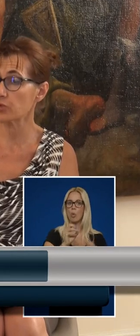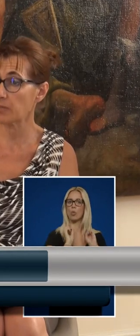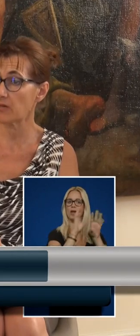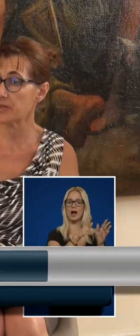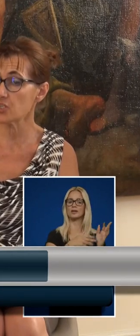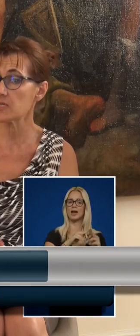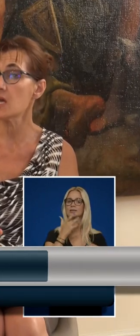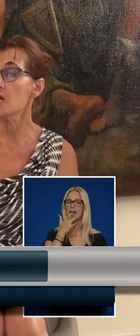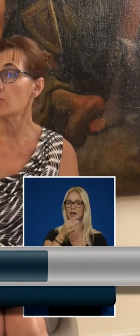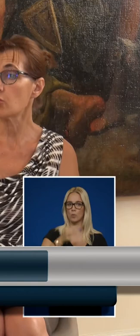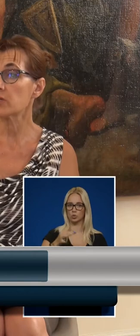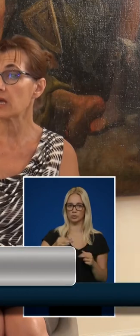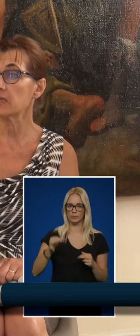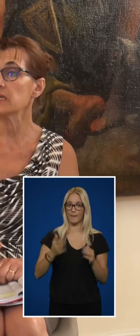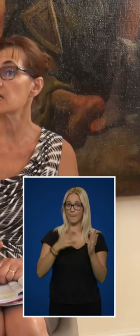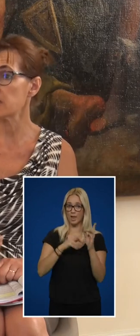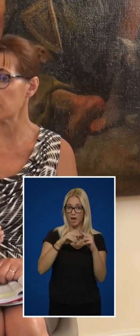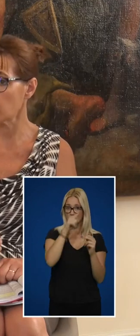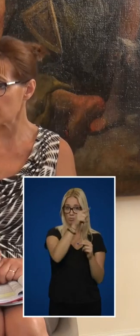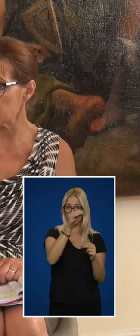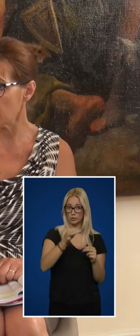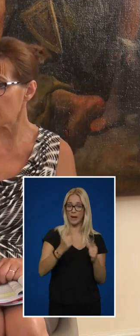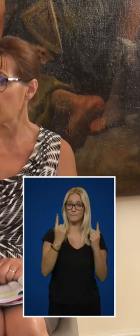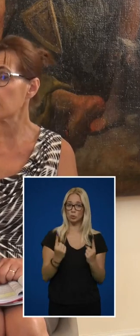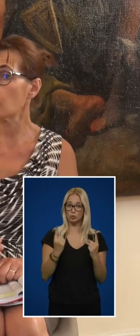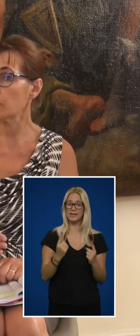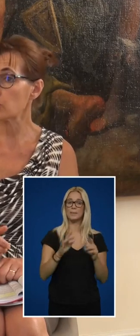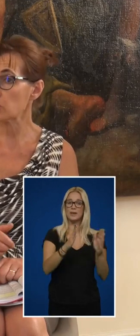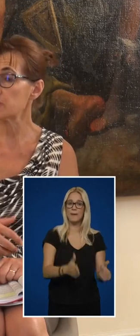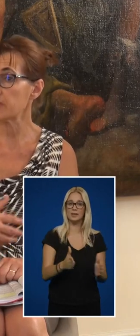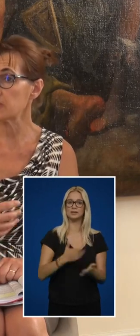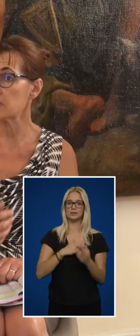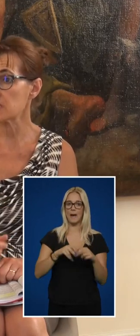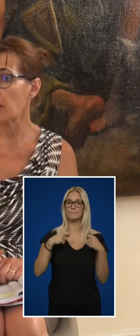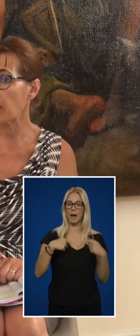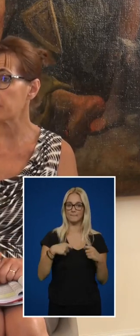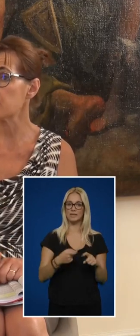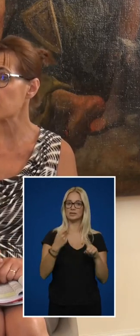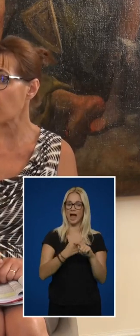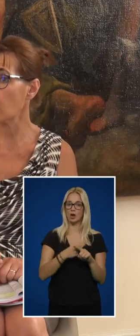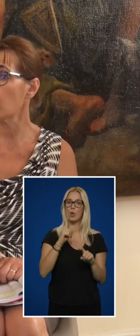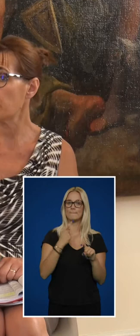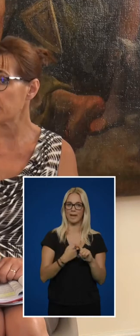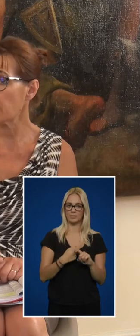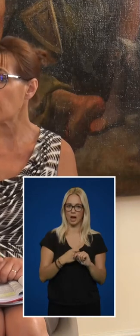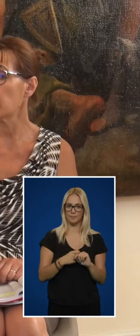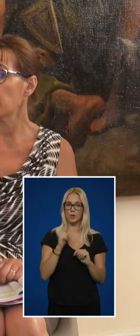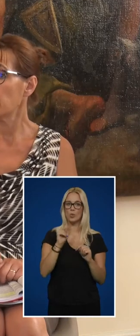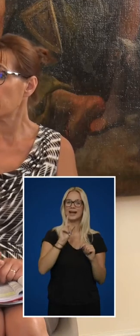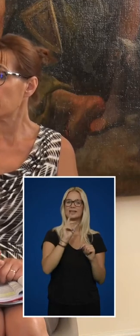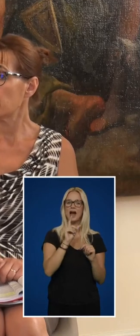u žute i plave vrećice, mogu odlagati i na zelenim otocima na kojim postoje spremnici za papir, staklo,